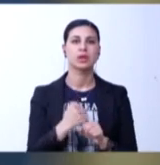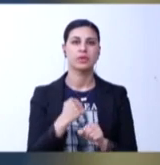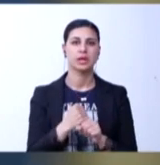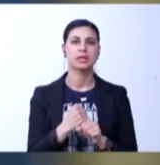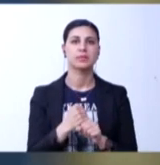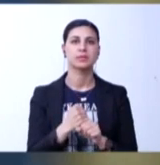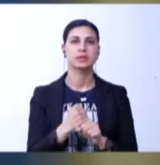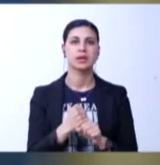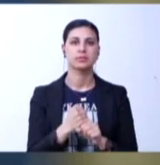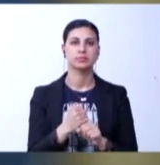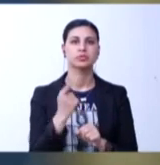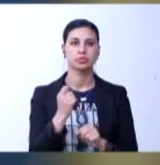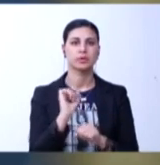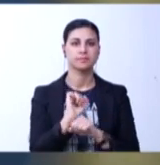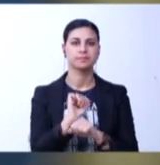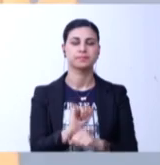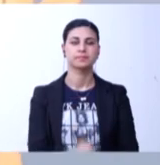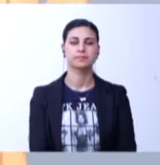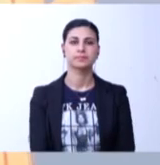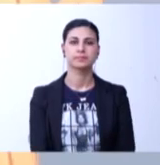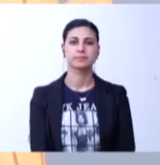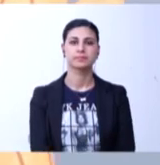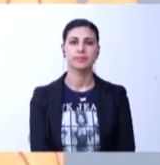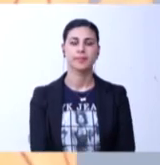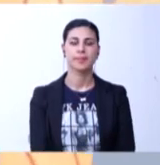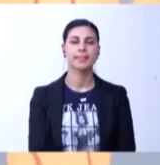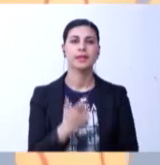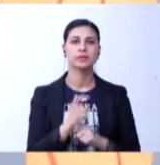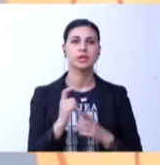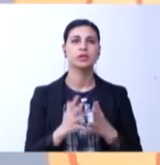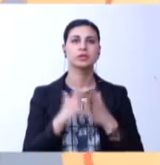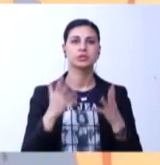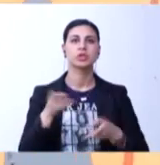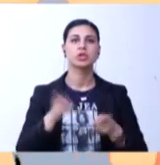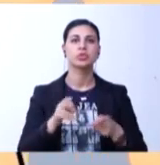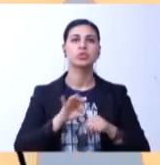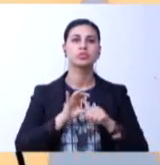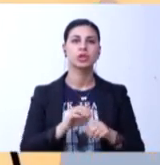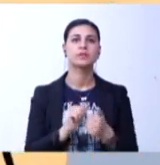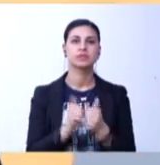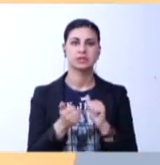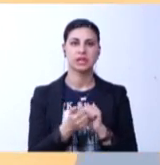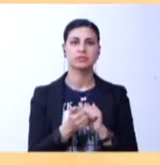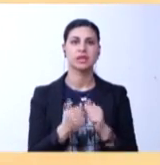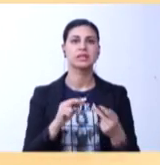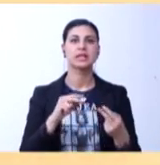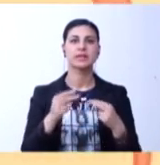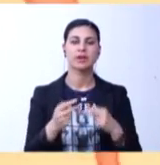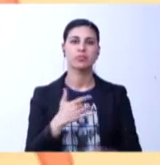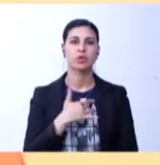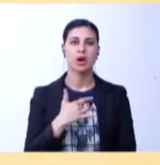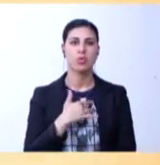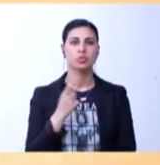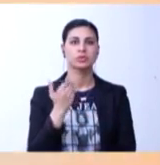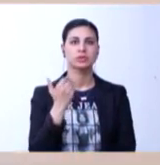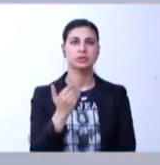გამოეკეთებინა თავის პროცედურა. დიდი მასშტაბის ქირურგიული ჩარევის ნაცვლად გადაგვარებული აორტის